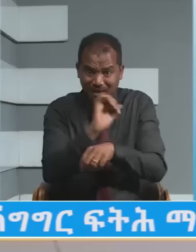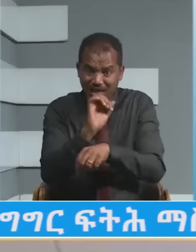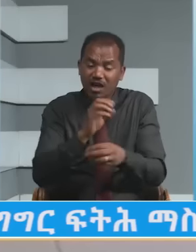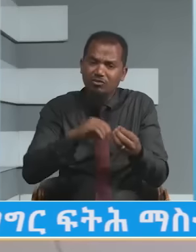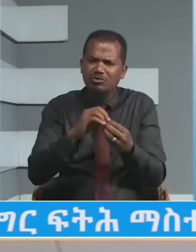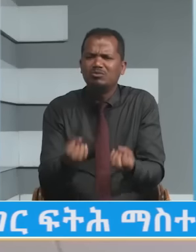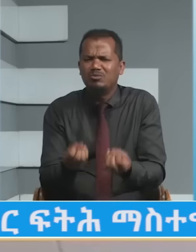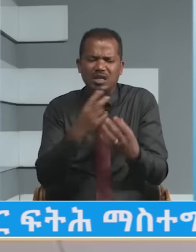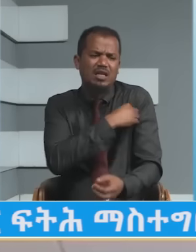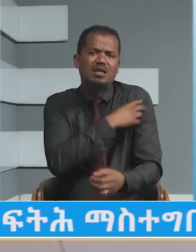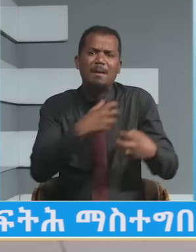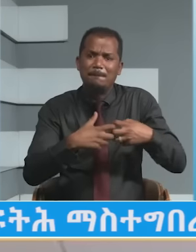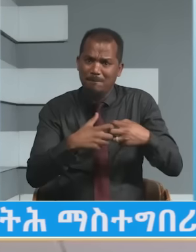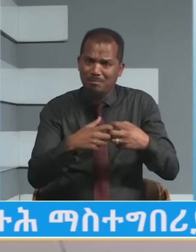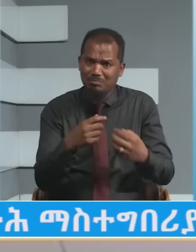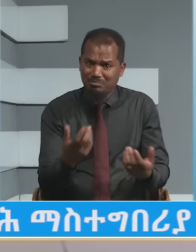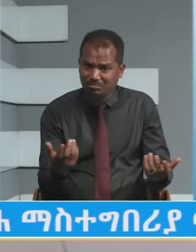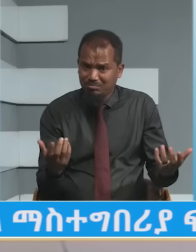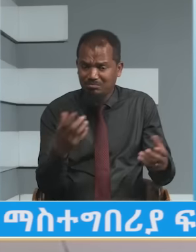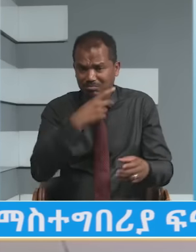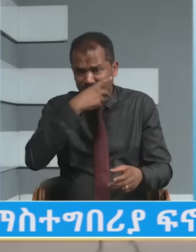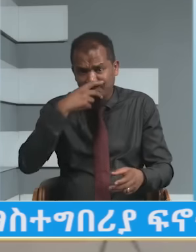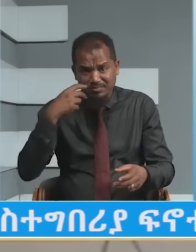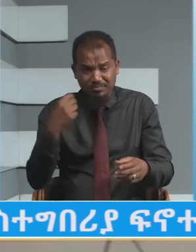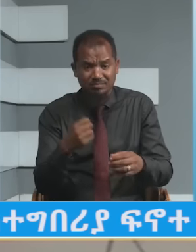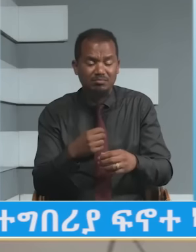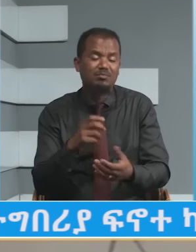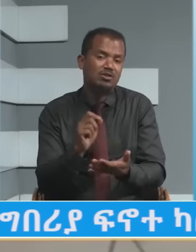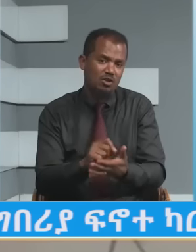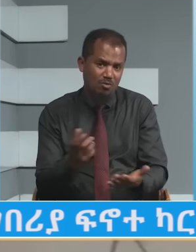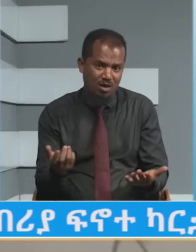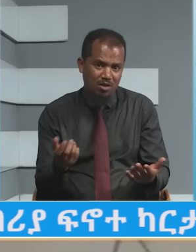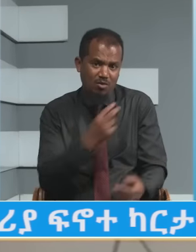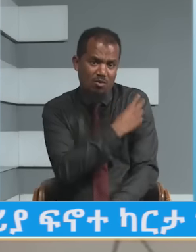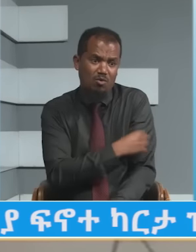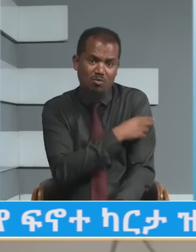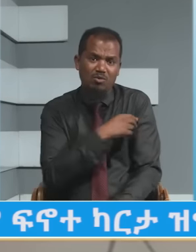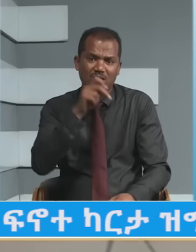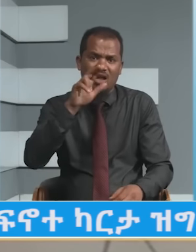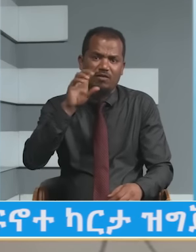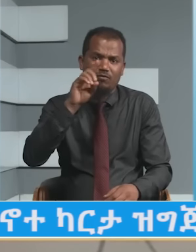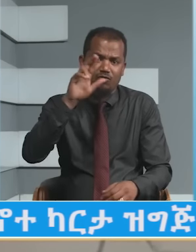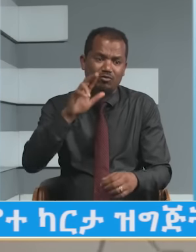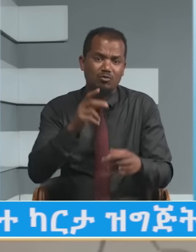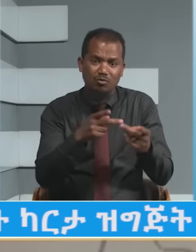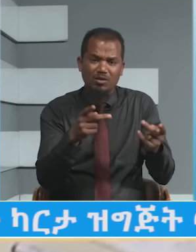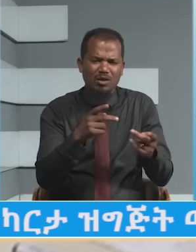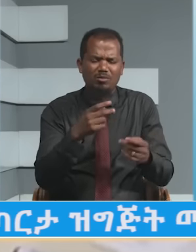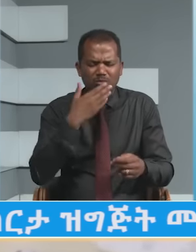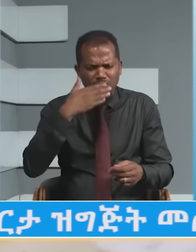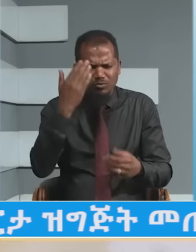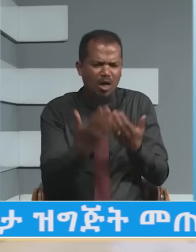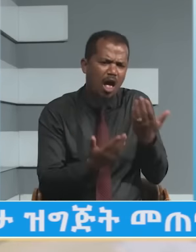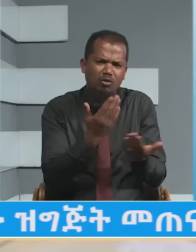ጨምሮ በርካታ የሕክምና መገልገያ መሳሪያዎችን መዝረፋቸው ተዘግቧል። ሆስፒታሉ በዳርፉር ግዛት ውስጥ